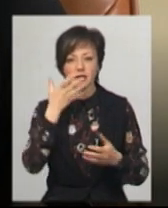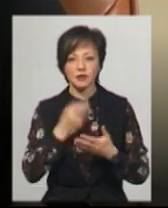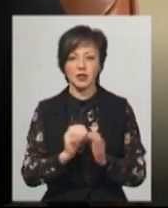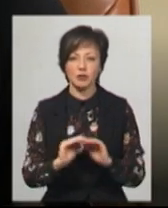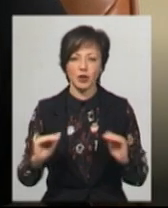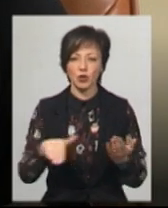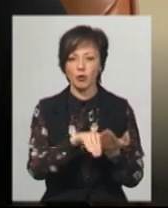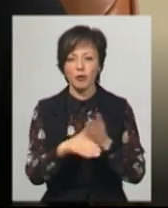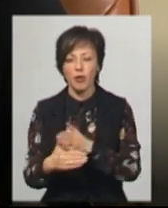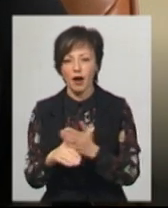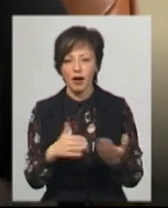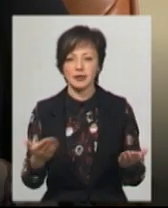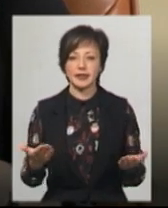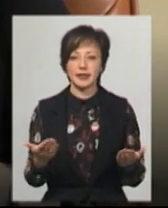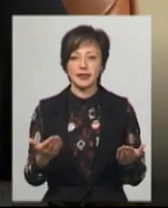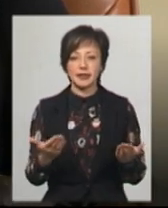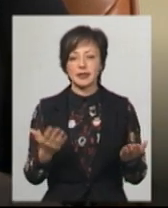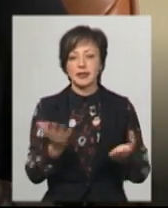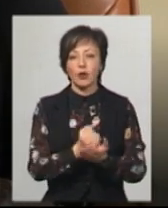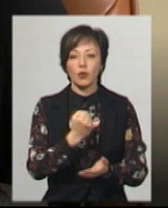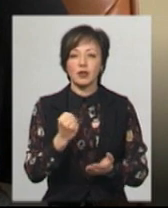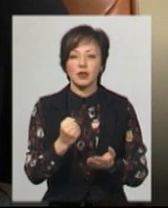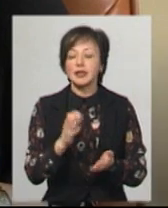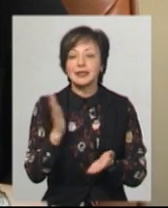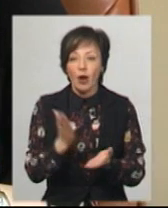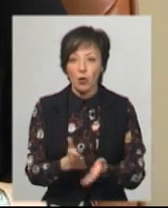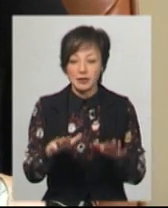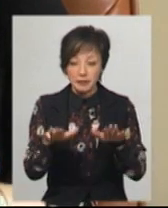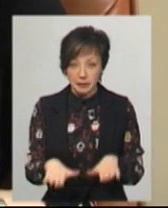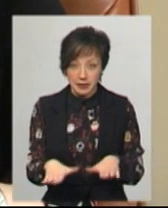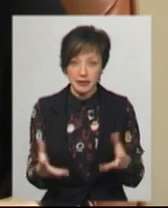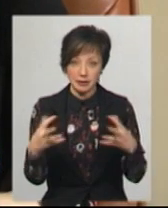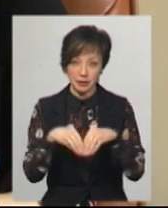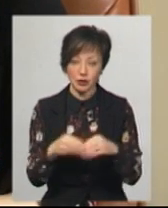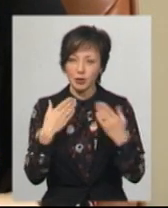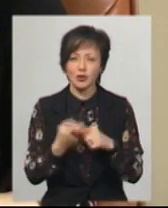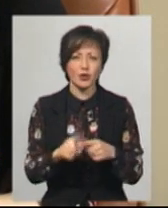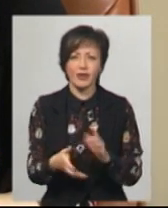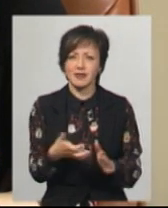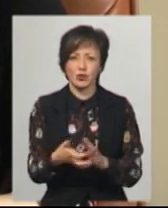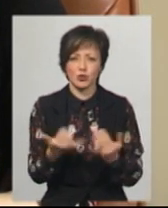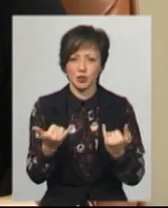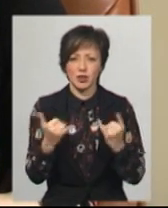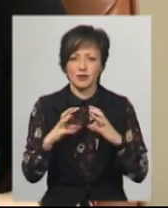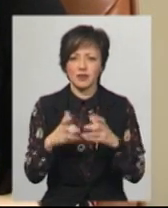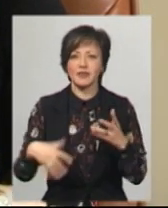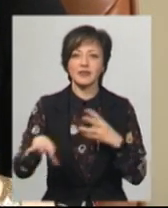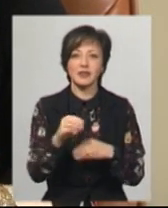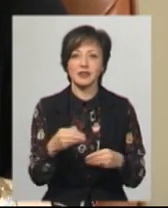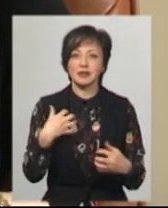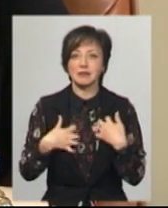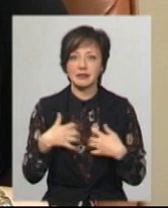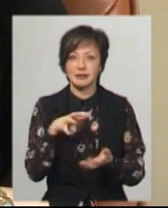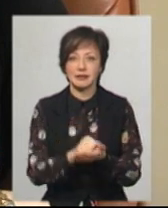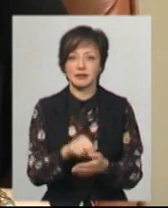дитинство, допомагайте якимось чином знаходитися і в межах спільної комунікації. Цього так не вистачало в сучасному світі всім, тому що всі